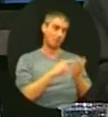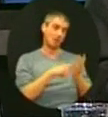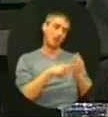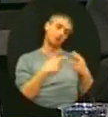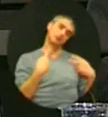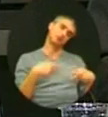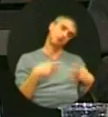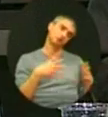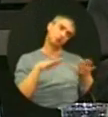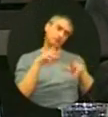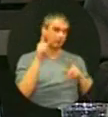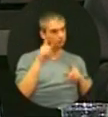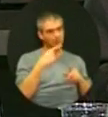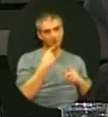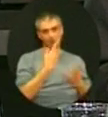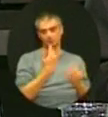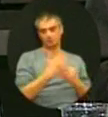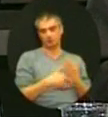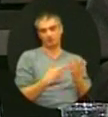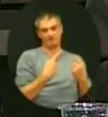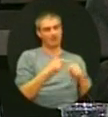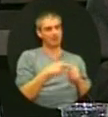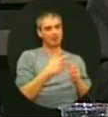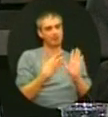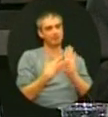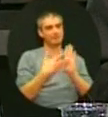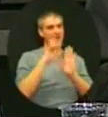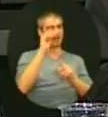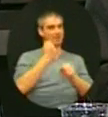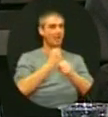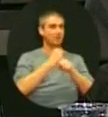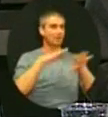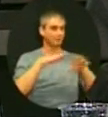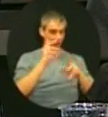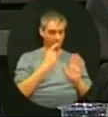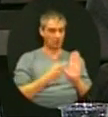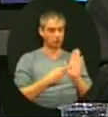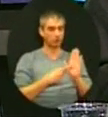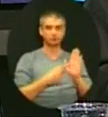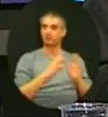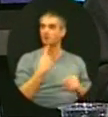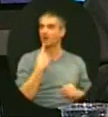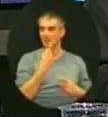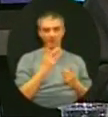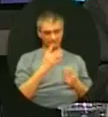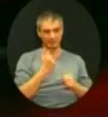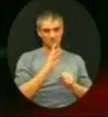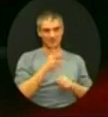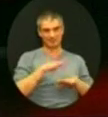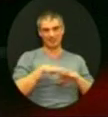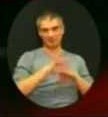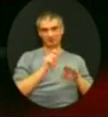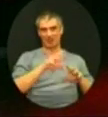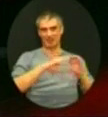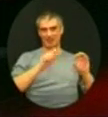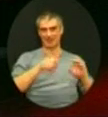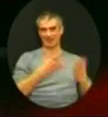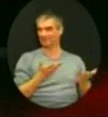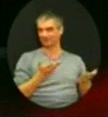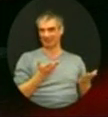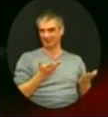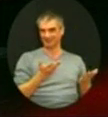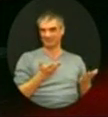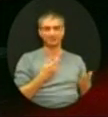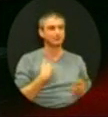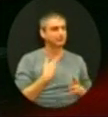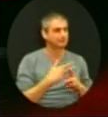תחשוש מהממשלה, תגיד, כי בסופו של דבר הוועדה הזאת מבקרת את עבודת הממשלה וגם דורשת תשובות. מה שאמורה הכנסת לעשות, אתה יודע, חברי כן, כנסת זוהר, זה אז לא... אז